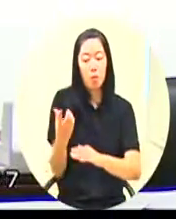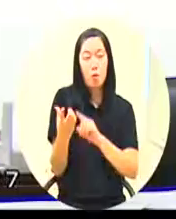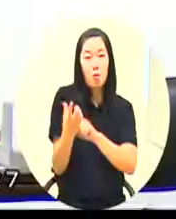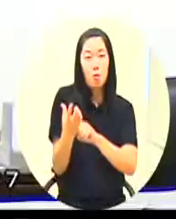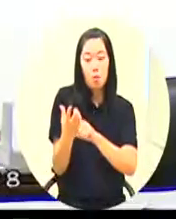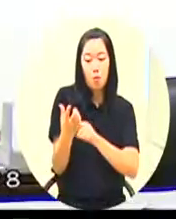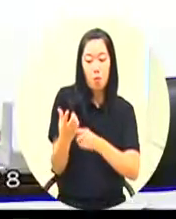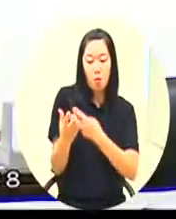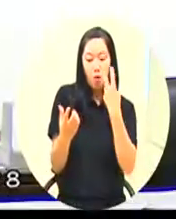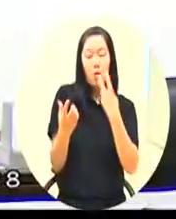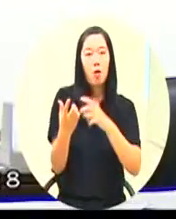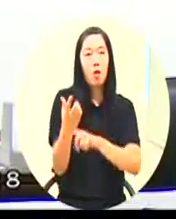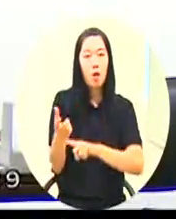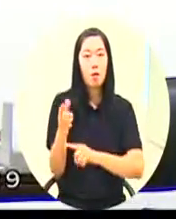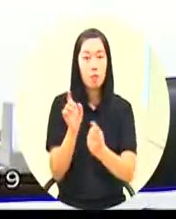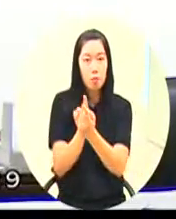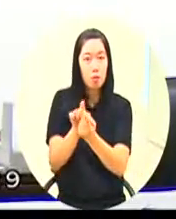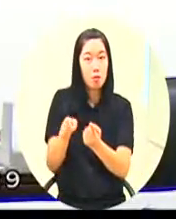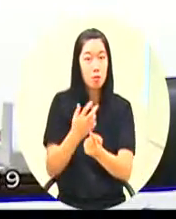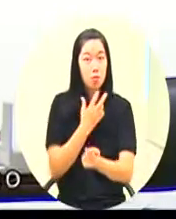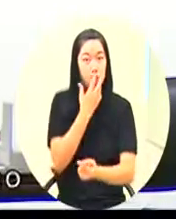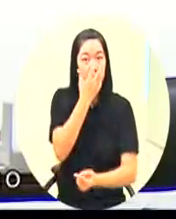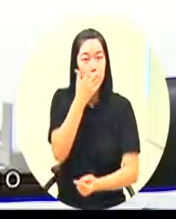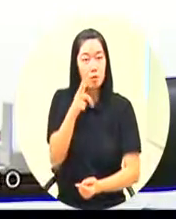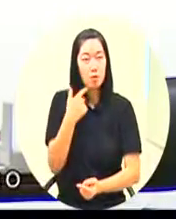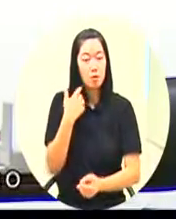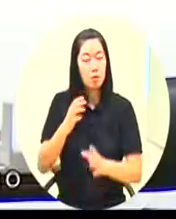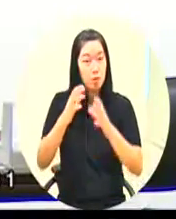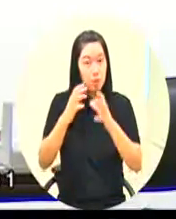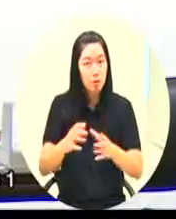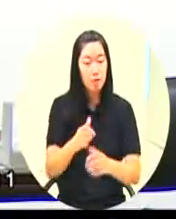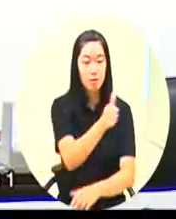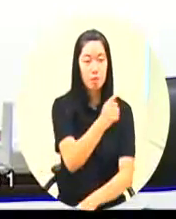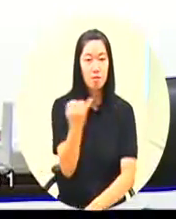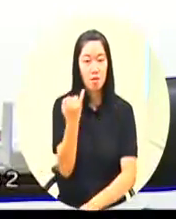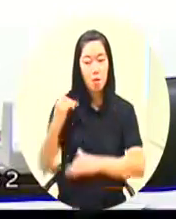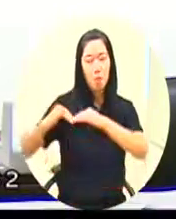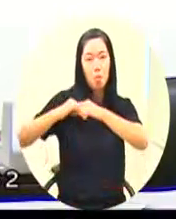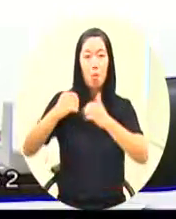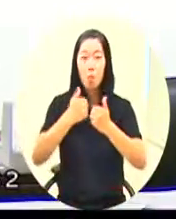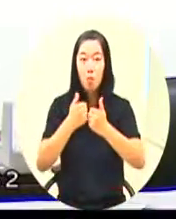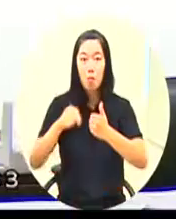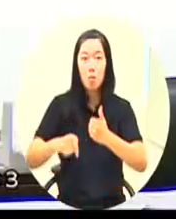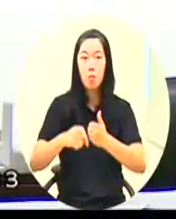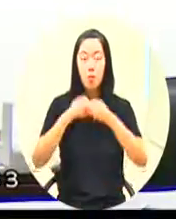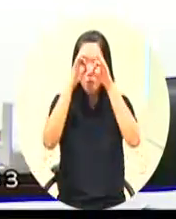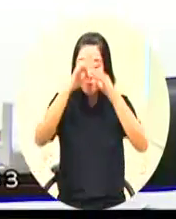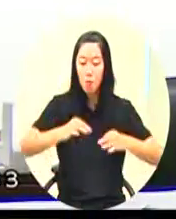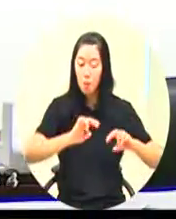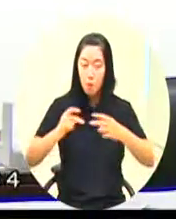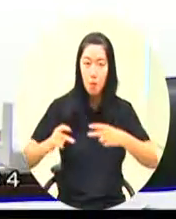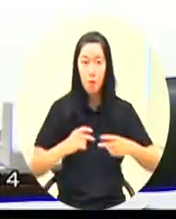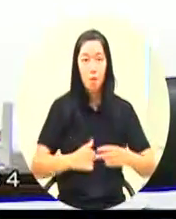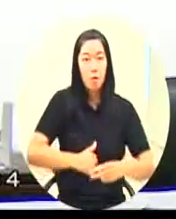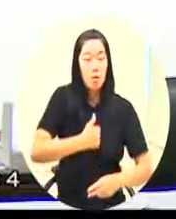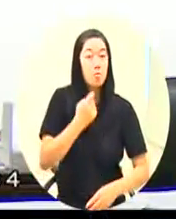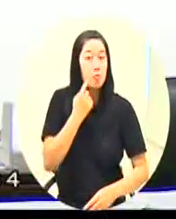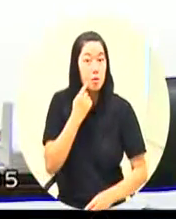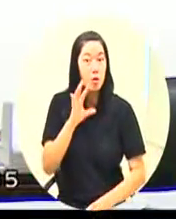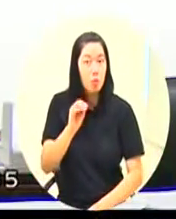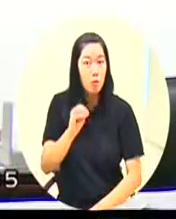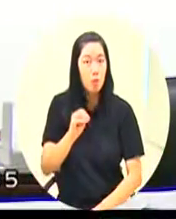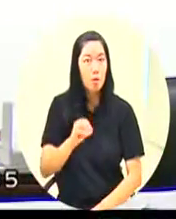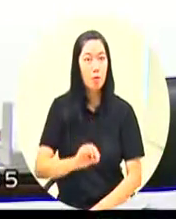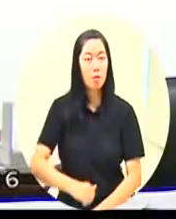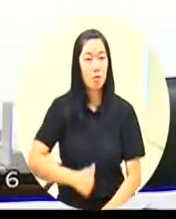呢，面对这件事情开始要成立性评会，要检讨这件事情的真实性。那也的确这个手